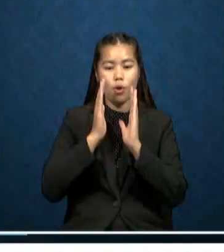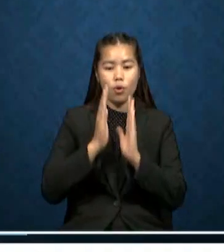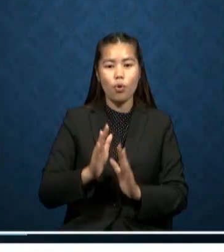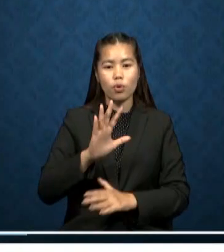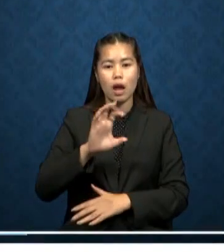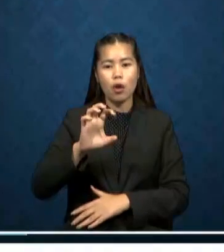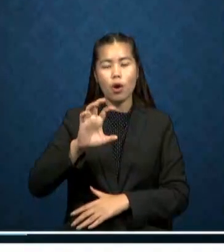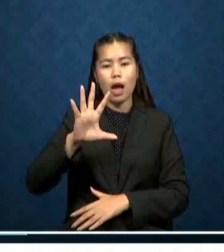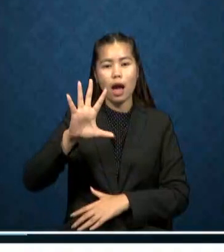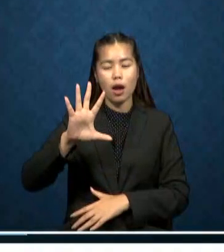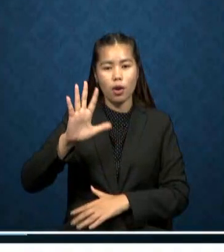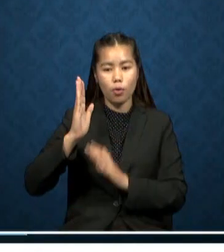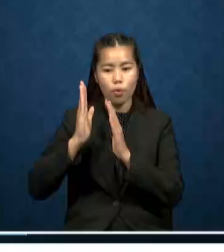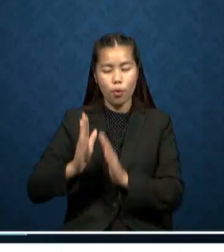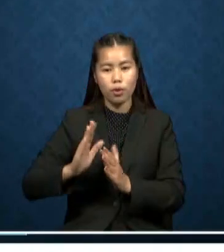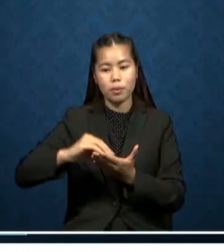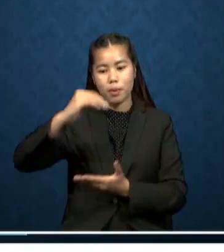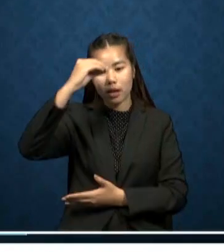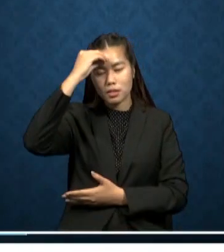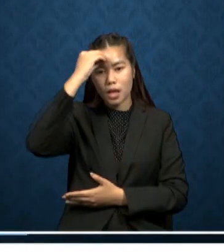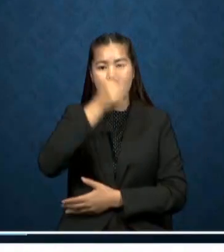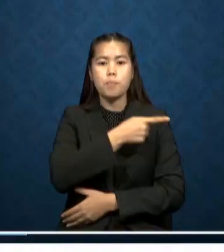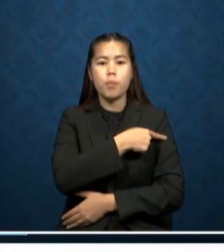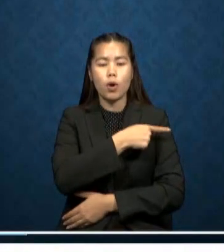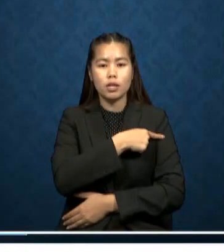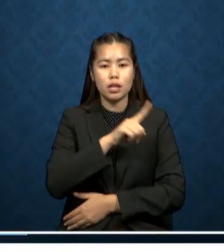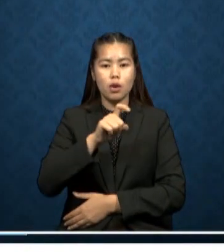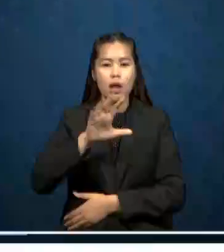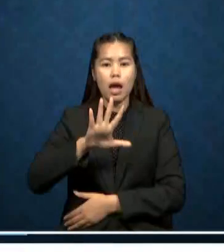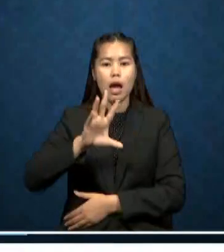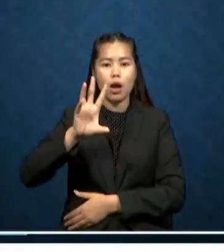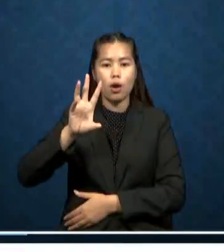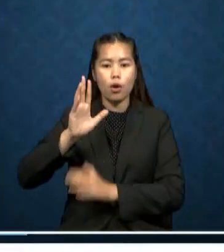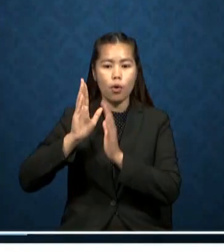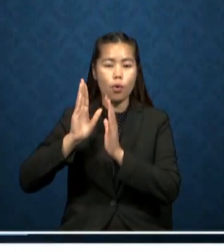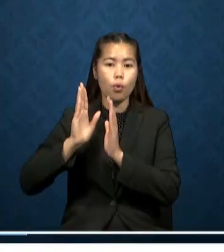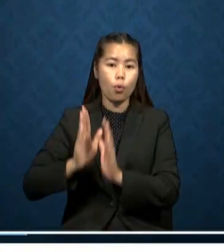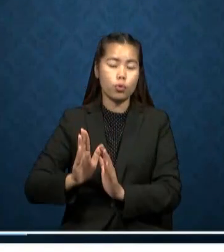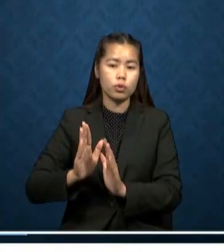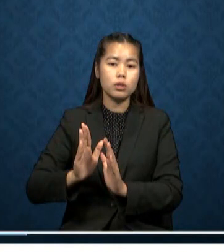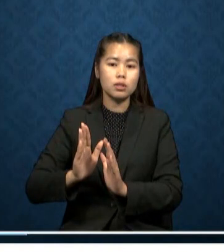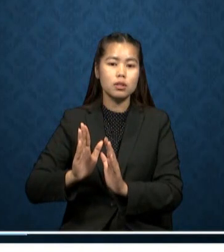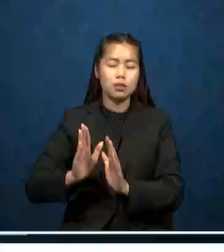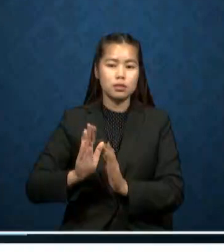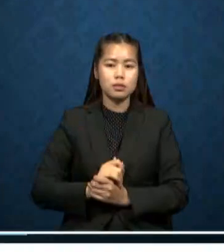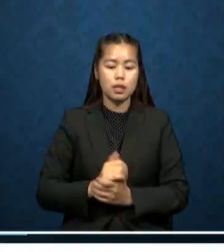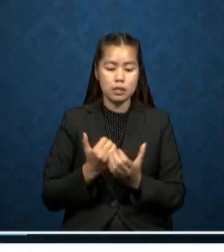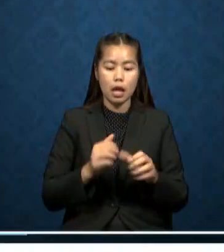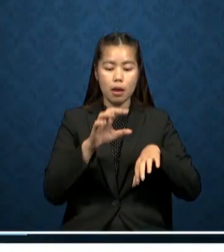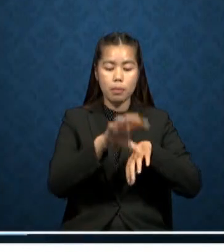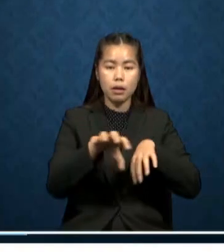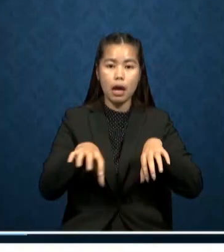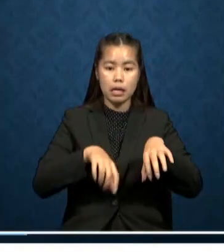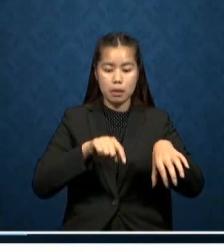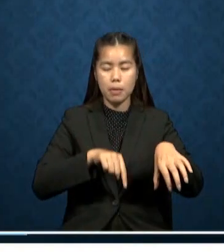คนเป็นนักศึกษา 160คนจากจาก 26สถาบันซึ่งสถาบันเหล่านี้จะเป็นสถาบันต้นแบบเป็นศูนย์